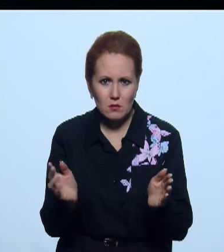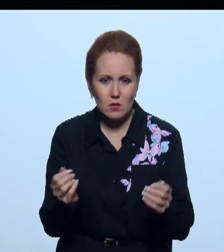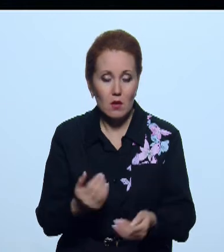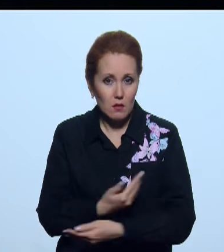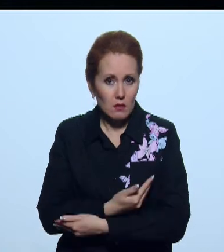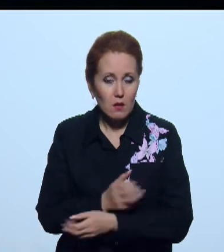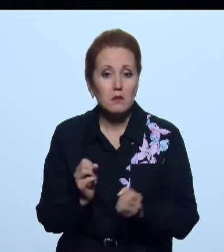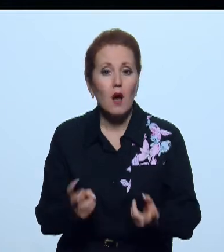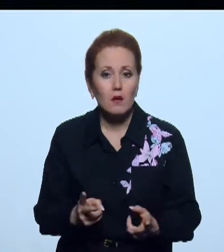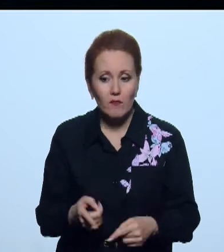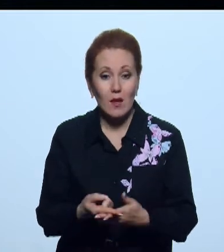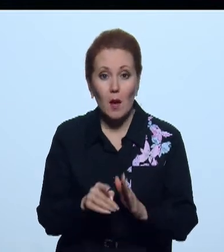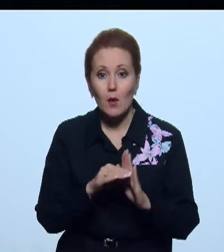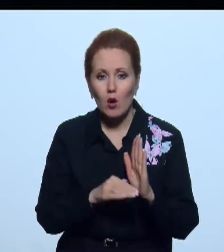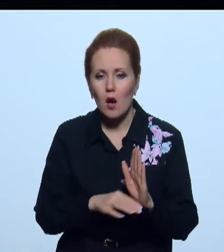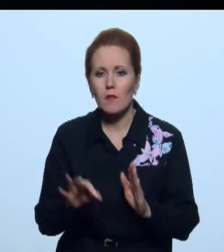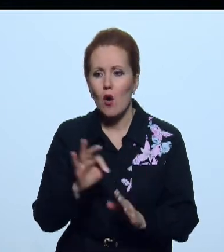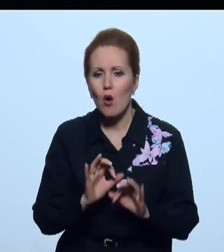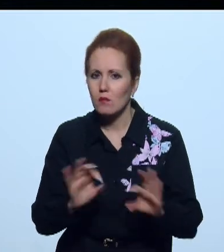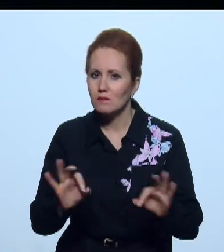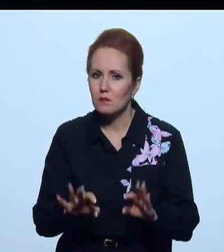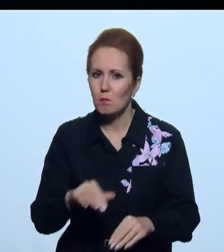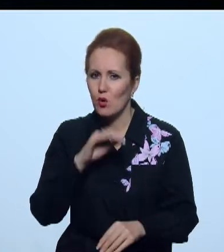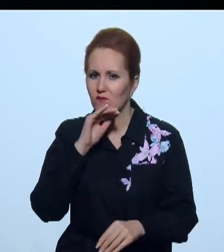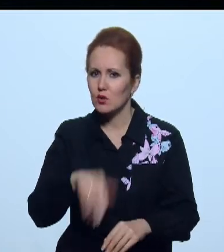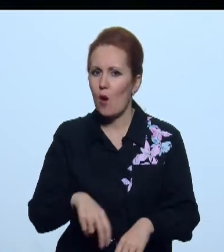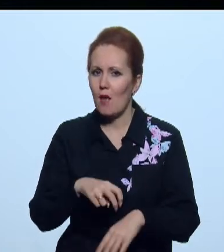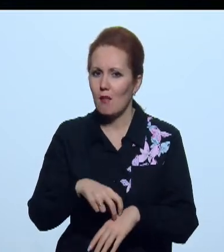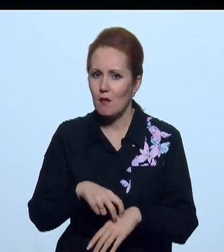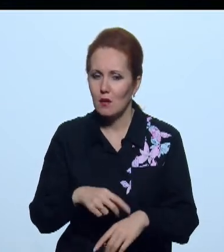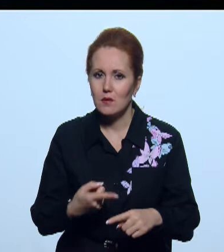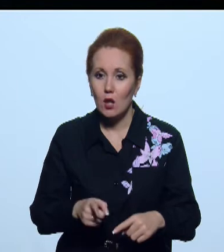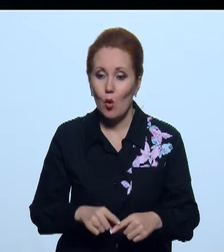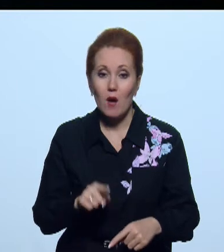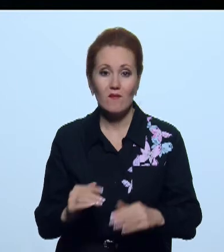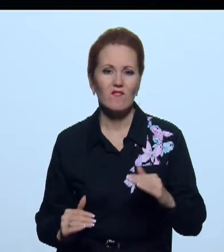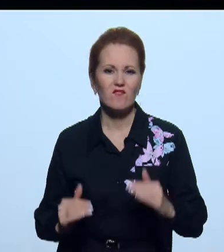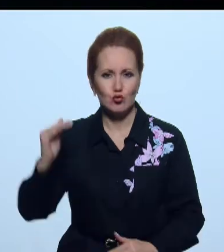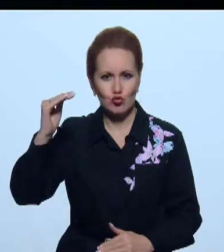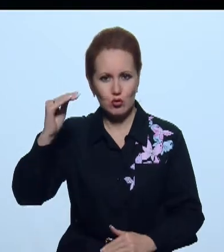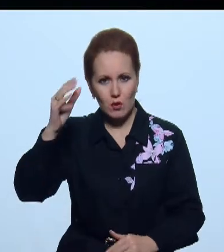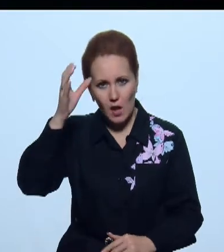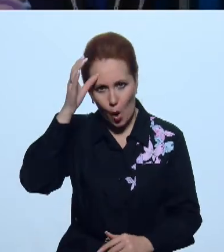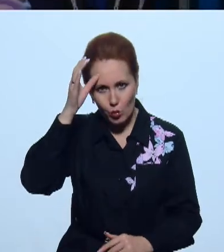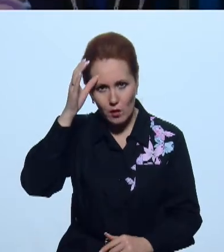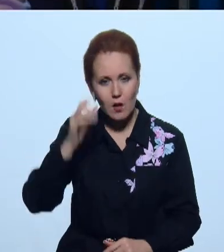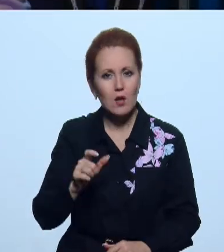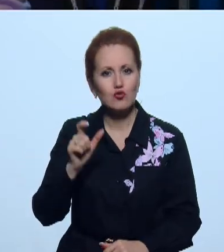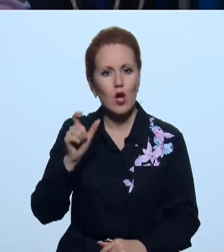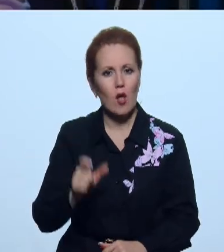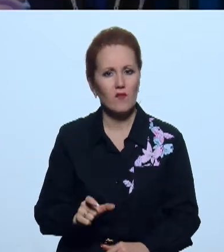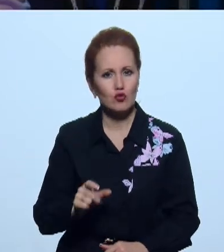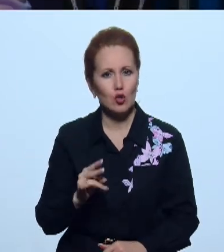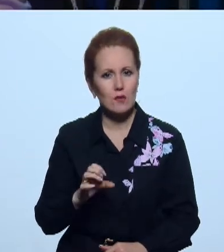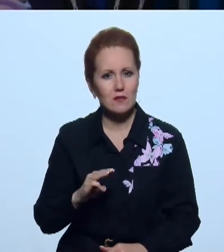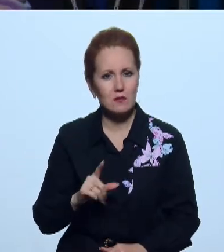«Спасибо, доктор», она как раз о профессионалах, для которых выше науки человечность. И у вас вот по